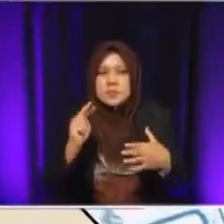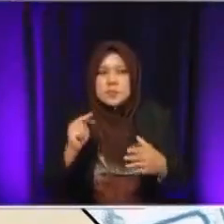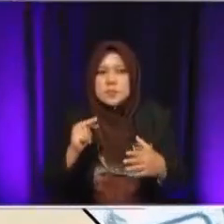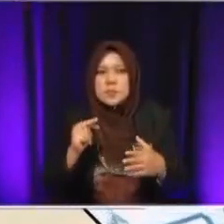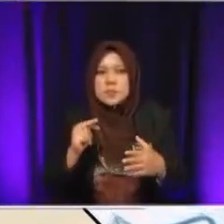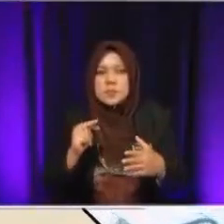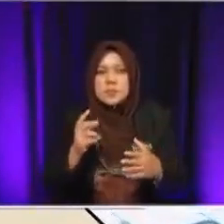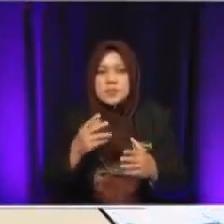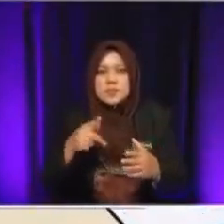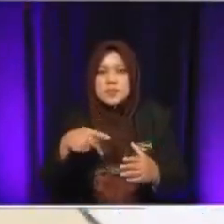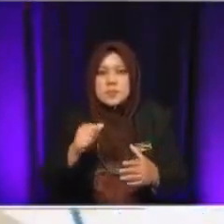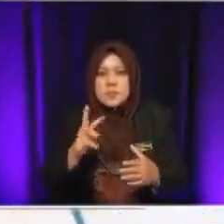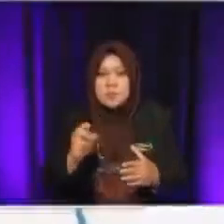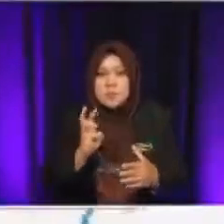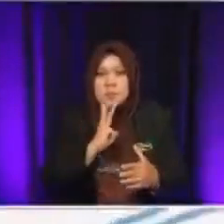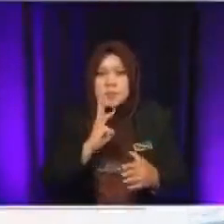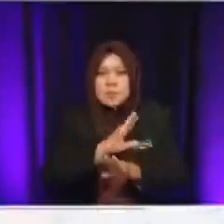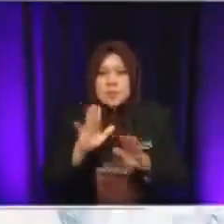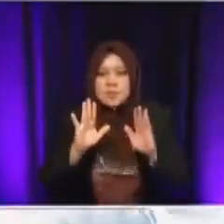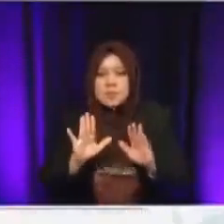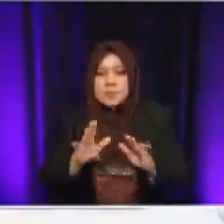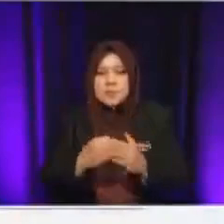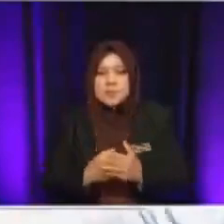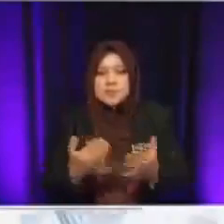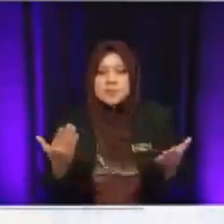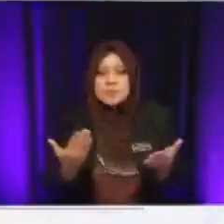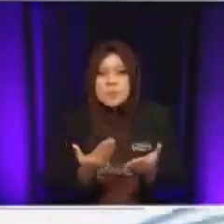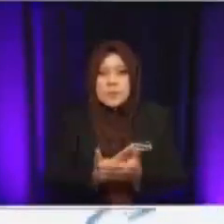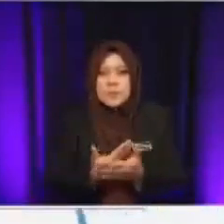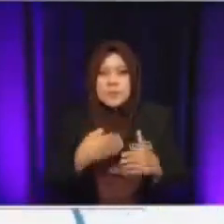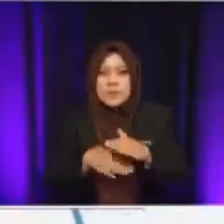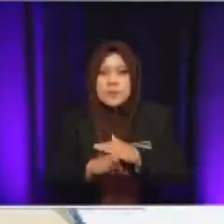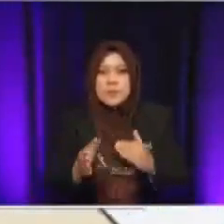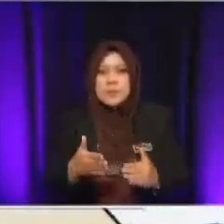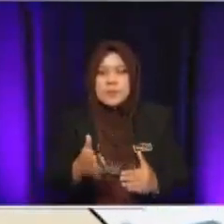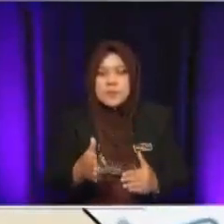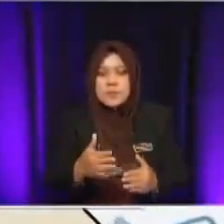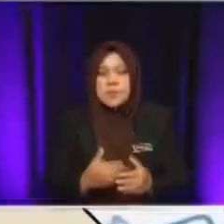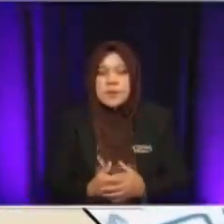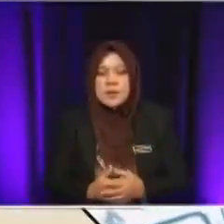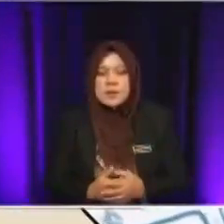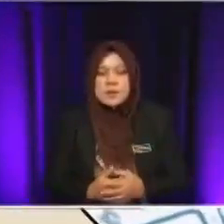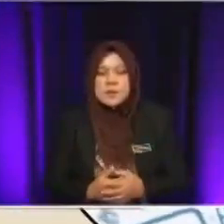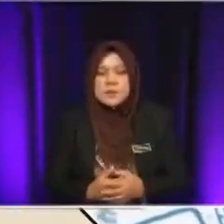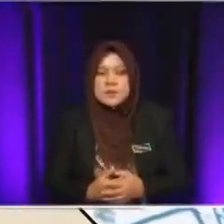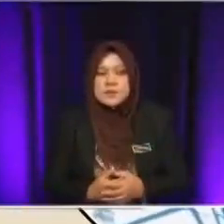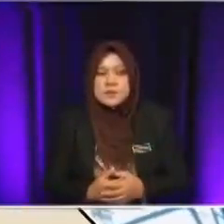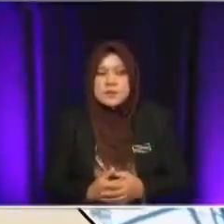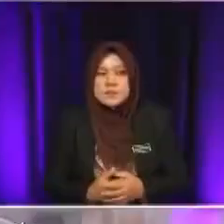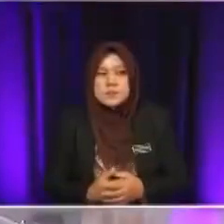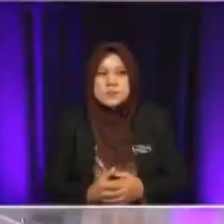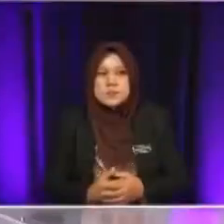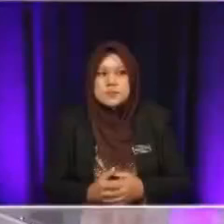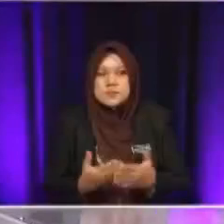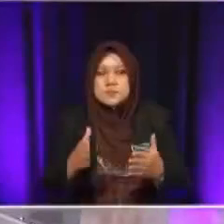tu tak tolak saluran tu lah. Okey, so baru kita masukkan ikan. Okey, ikan Mira